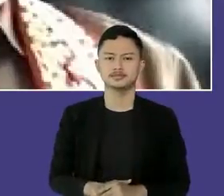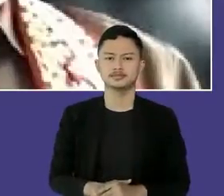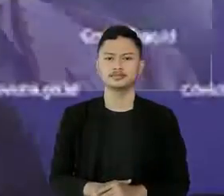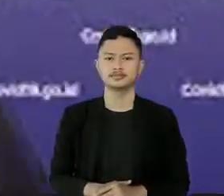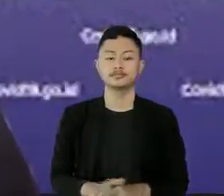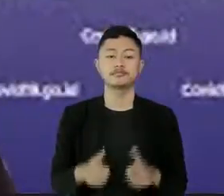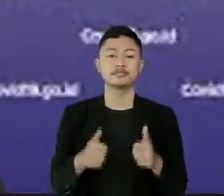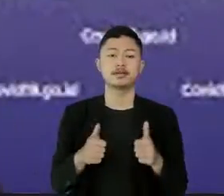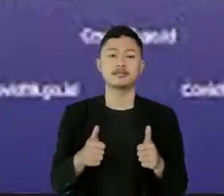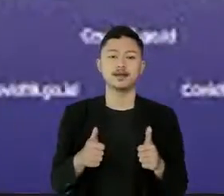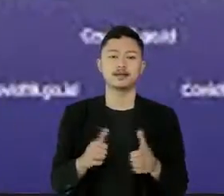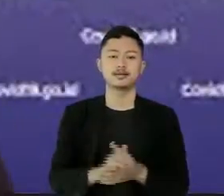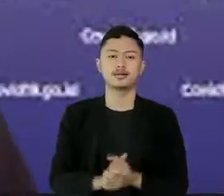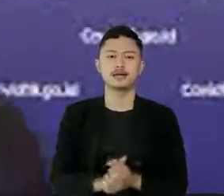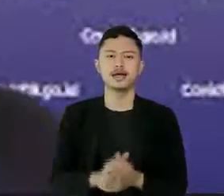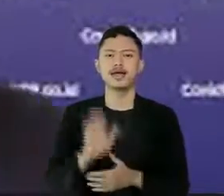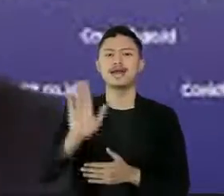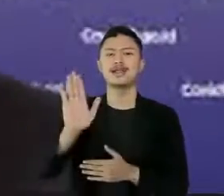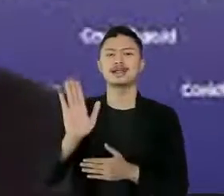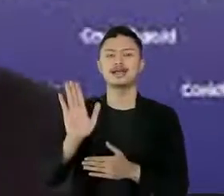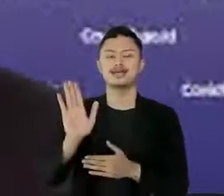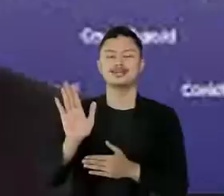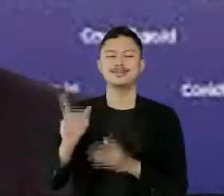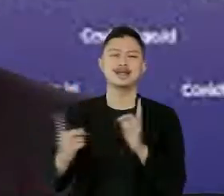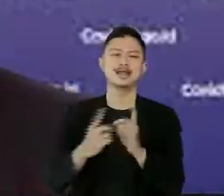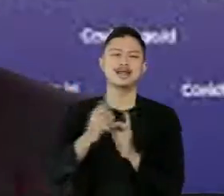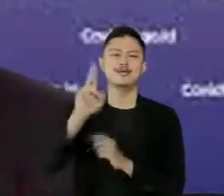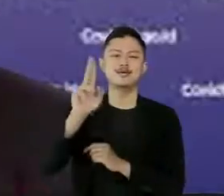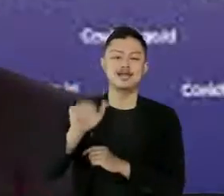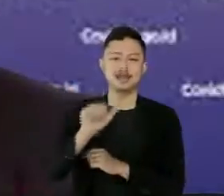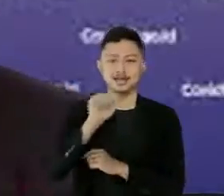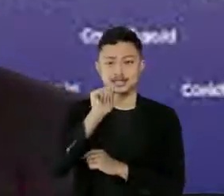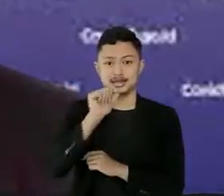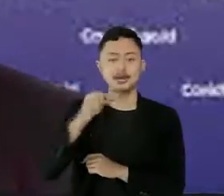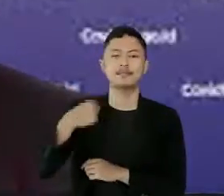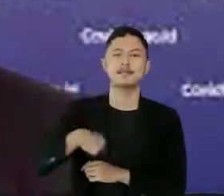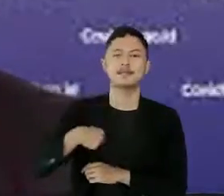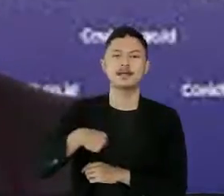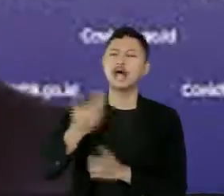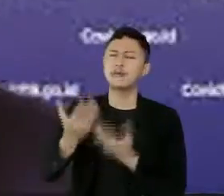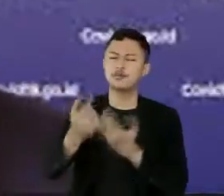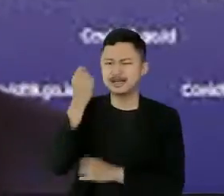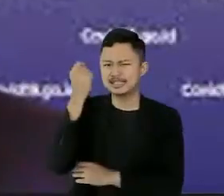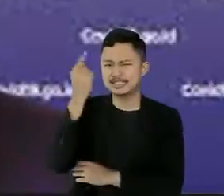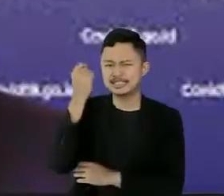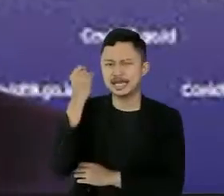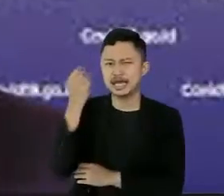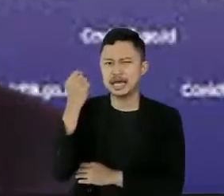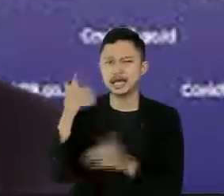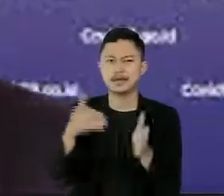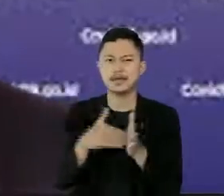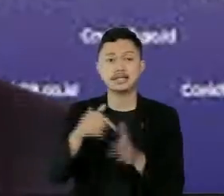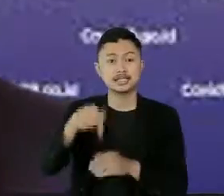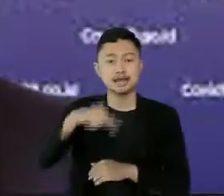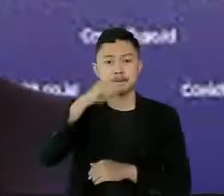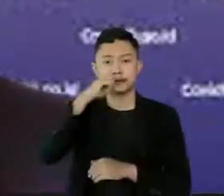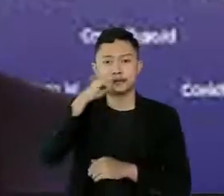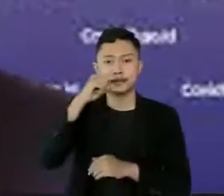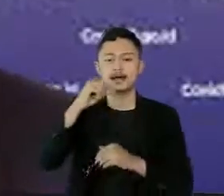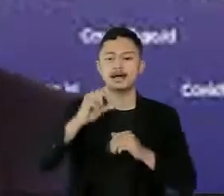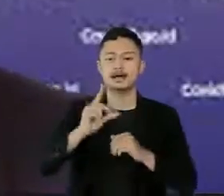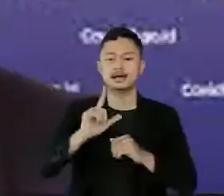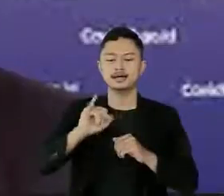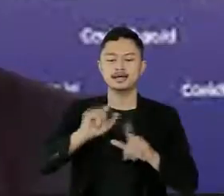Ya, baik. Nanti kita akan kembali lagi dengan Mas Menteri. Nampaknya ada gangguan koneksi. Saya ke Pak Ariadi dulu, Pak